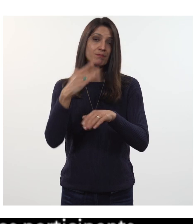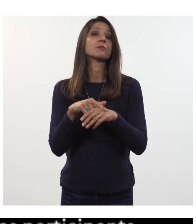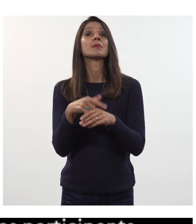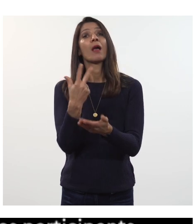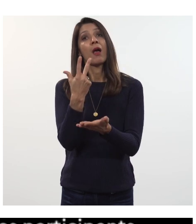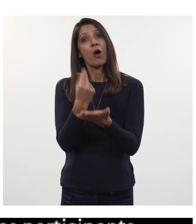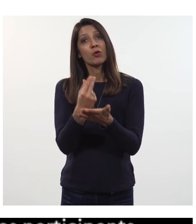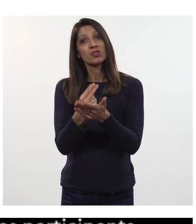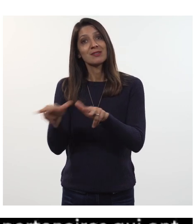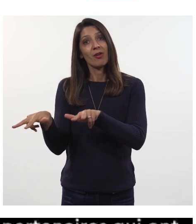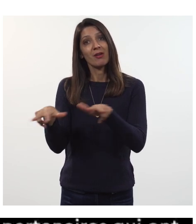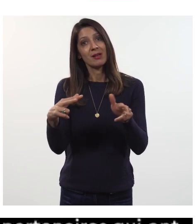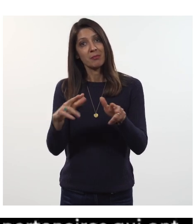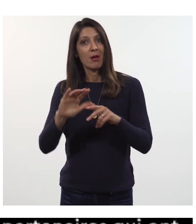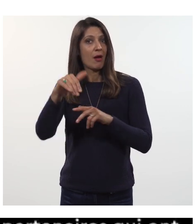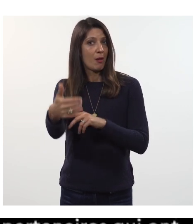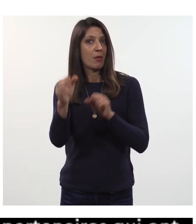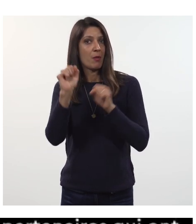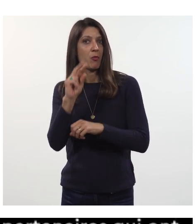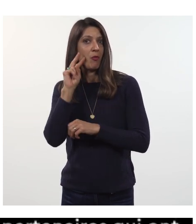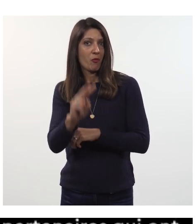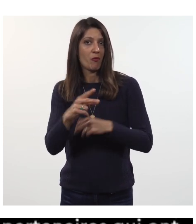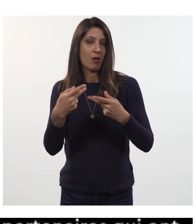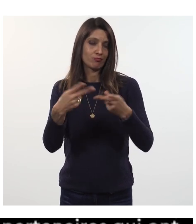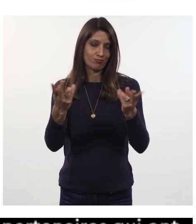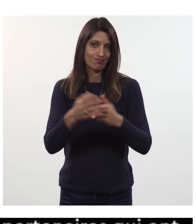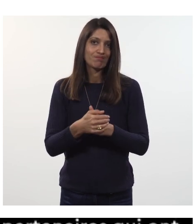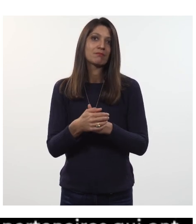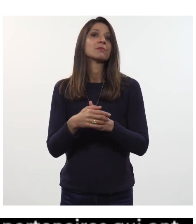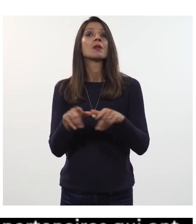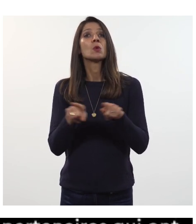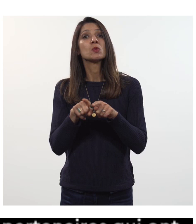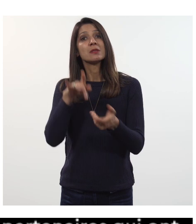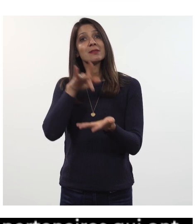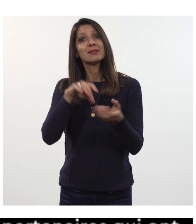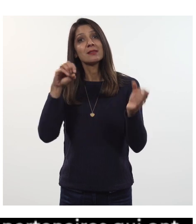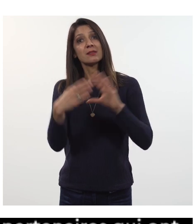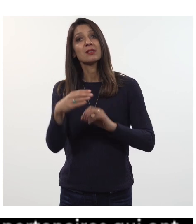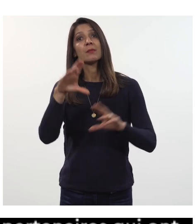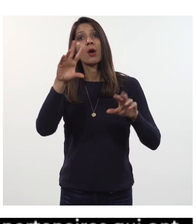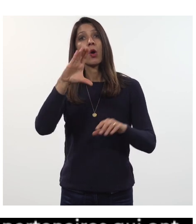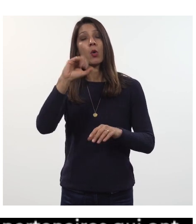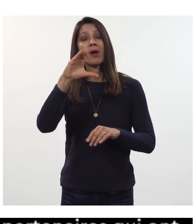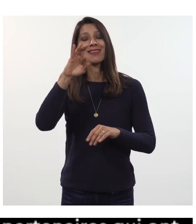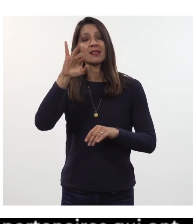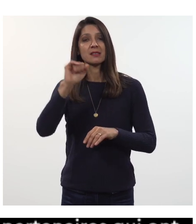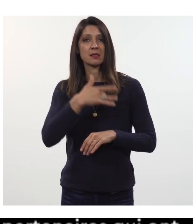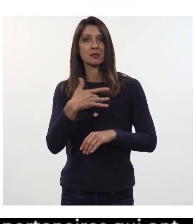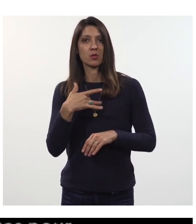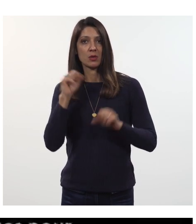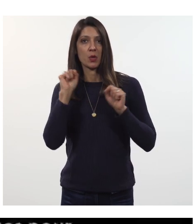enregistré et sera disponible très rapidement en replay. Vous pourrez le retrouver sur le site de Coactis Santé et j'enverrai un